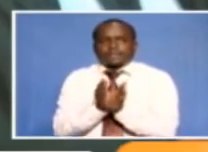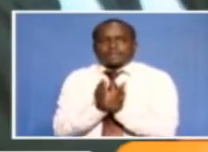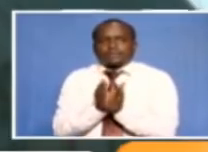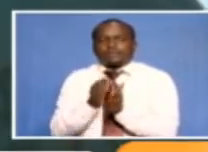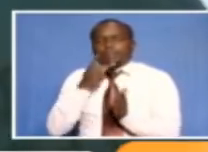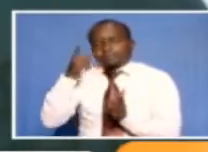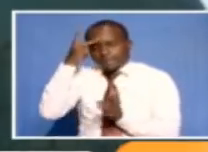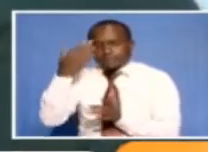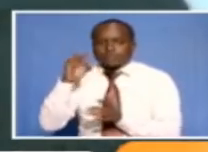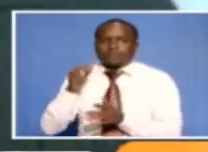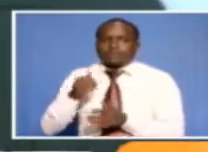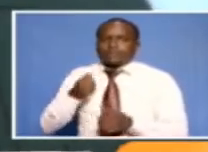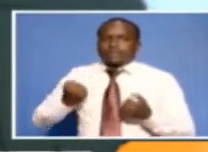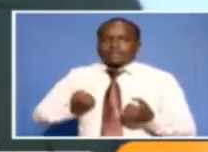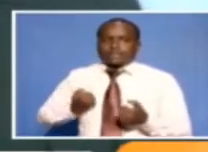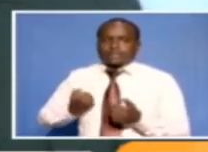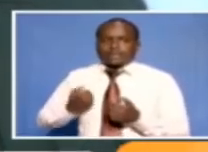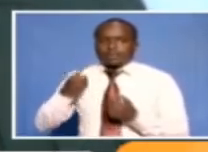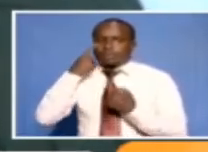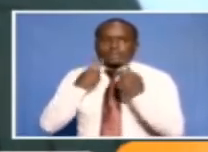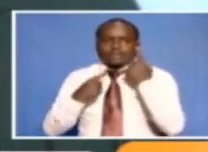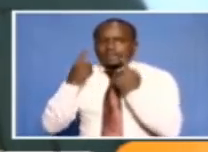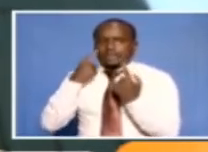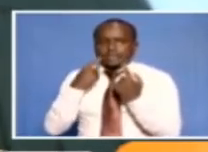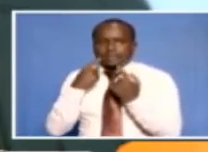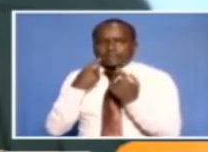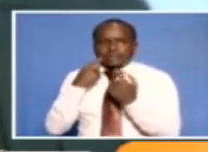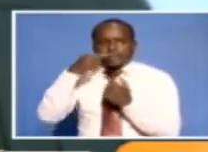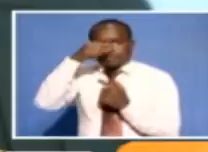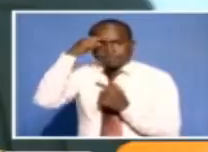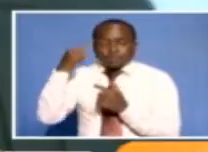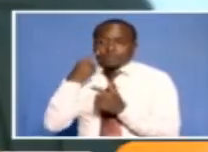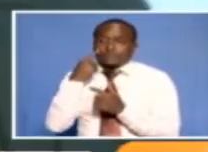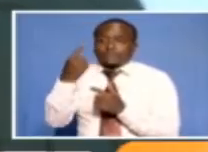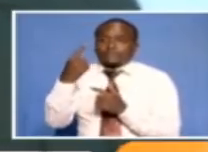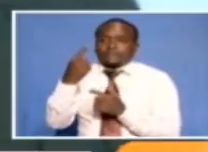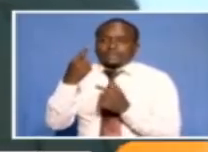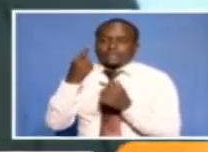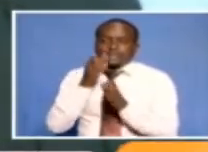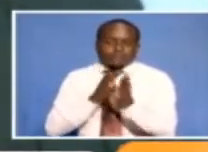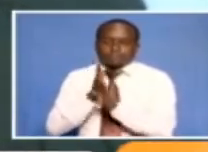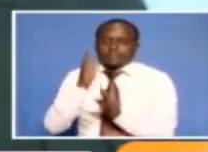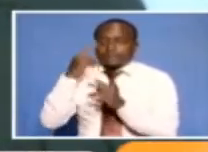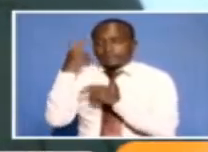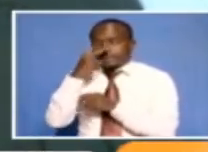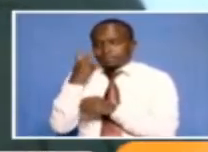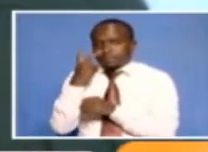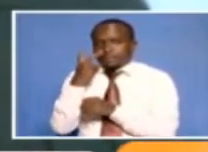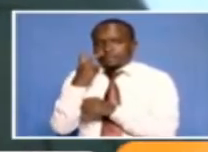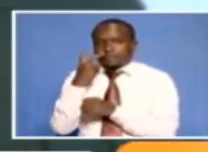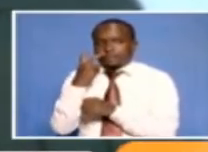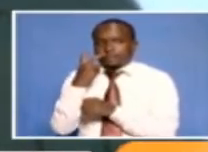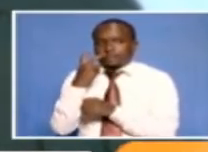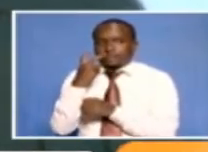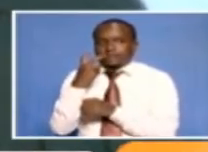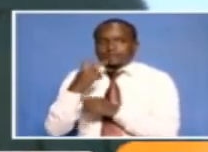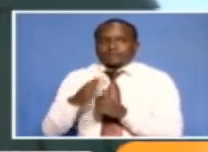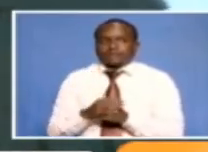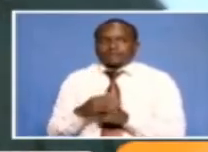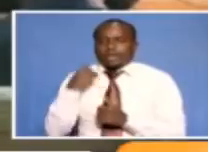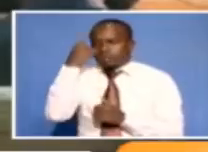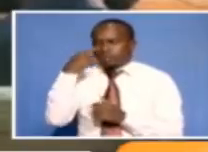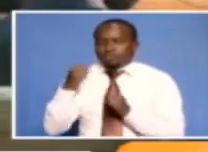Auma, wakibubujikwa na machozi, labda kwa kumwona mshtakiwa mkuu wa mauaji ya mwana wao, akiwa kizimbani na uso wenye